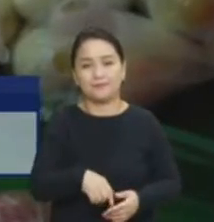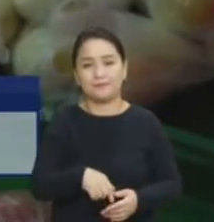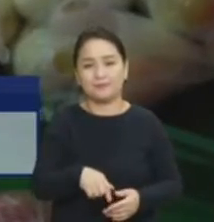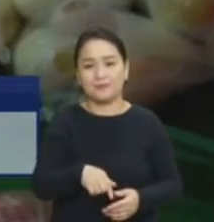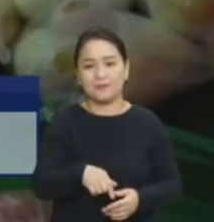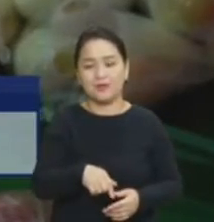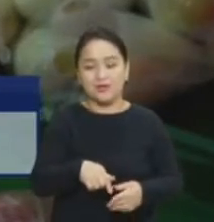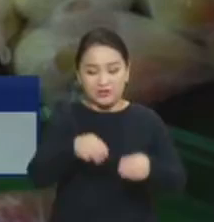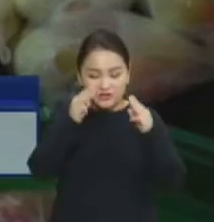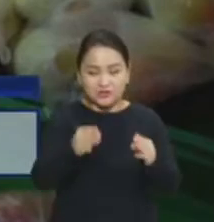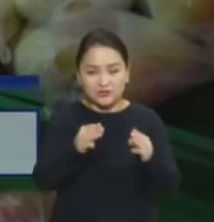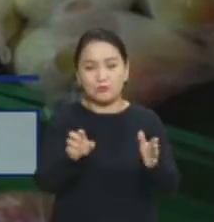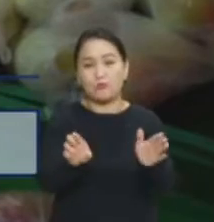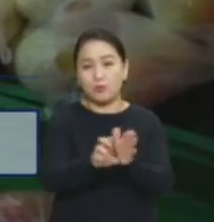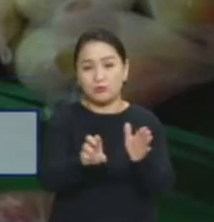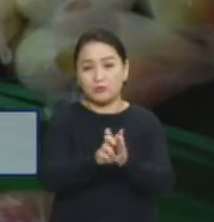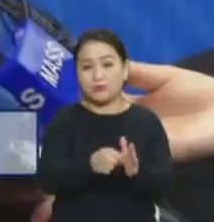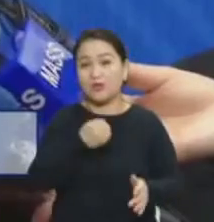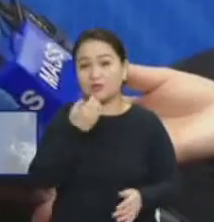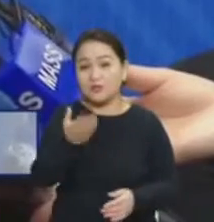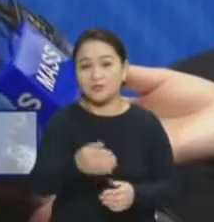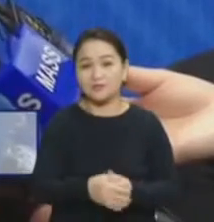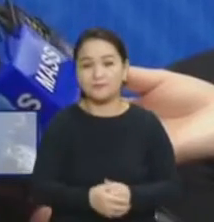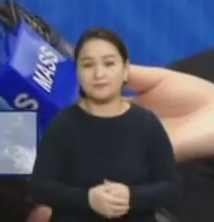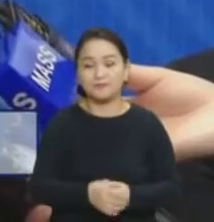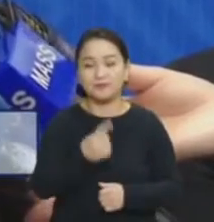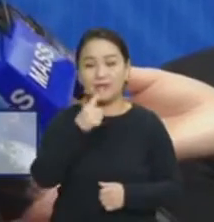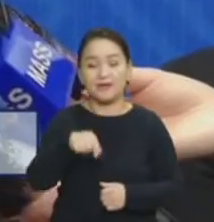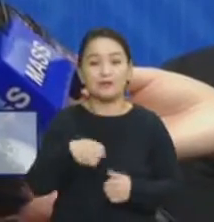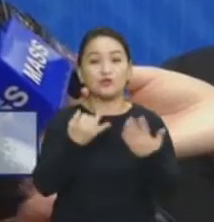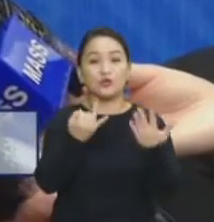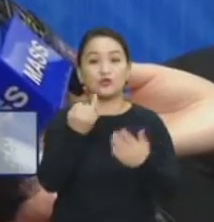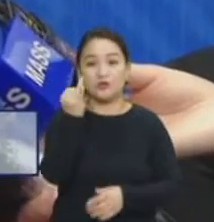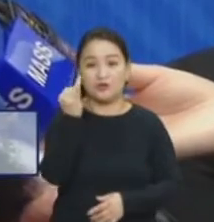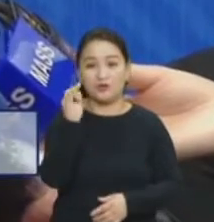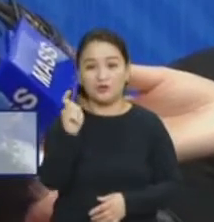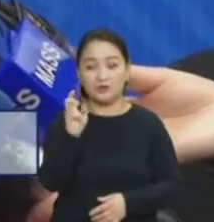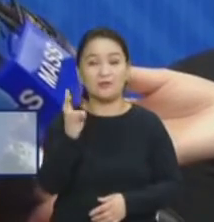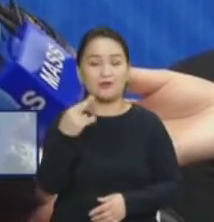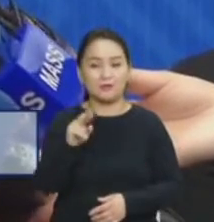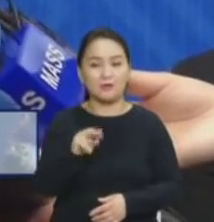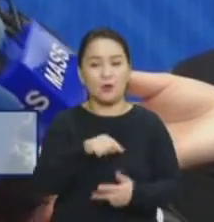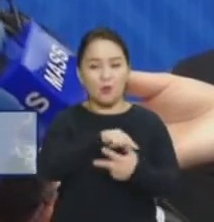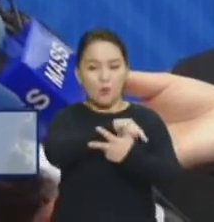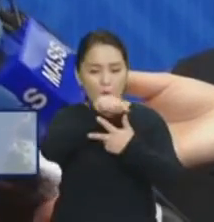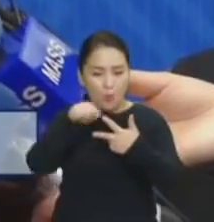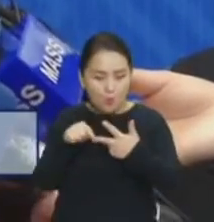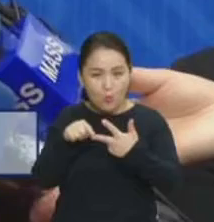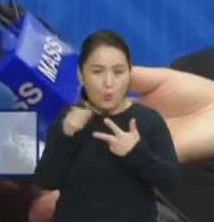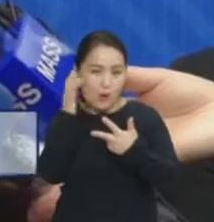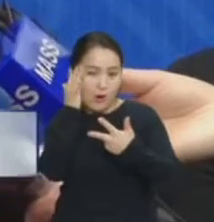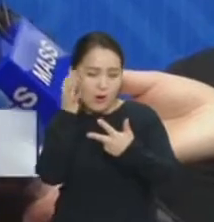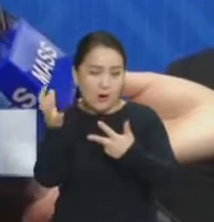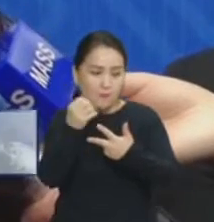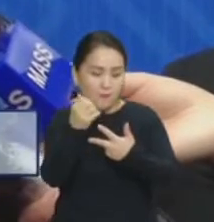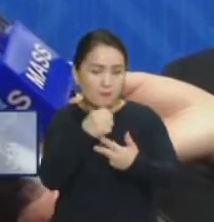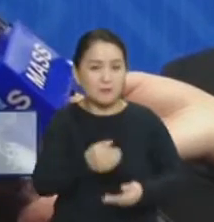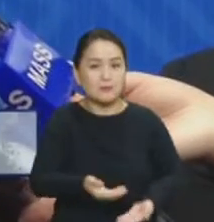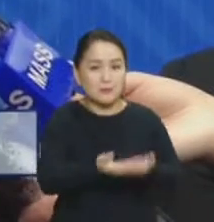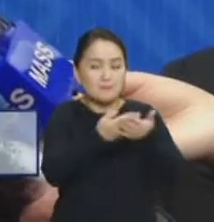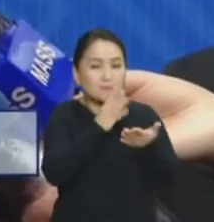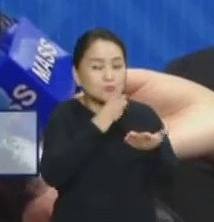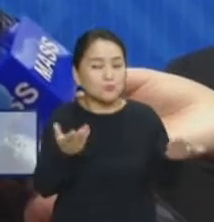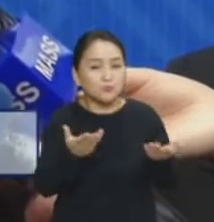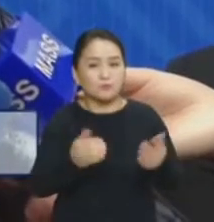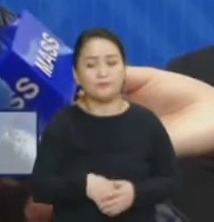дараах байдлаар шийдвэрлэж болно гэж үзжээ. Энэ 1.7 их найдварыг бол 3 их үсрээр бид гаргаж дэмжлэг үзүүлэх гэж ярьж байгаа. Нэгдүгээр